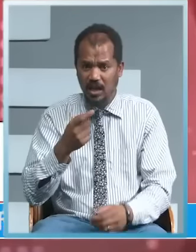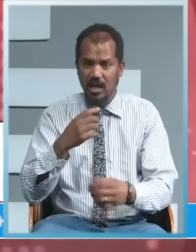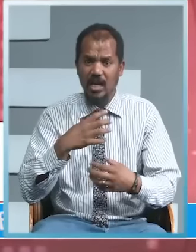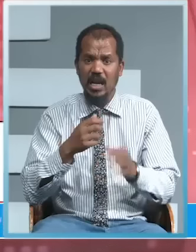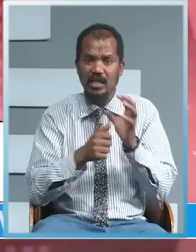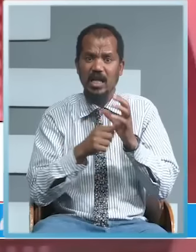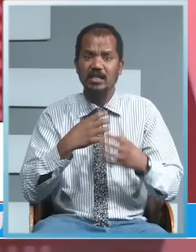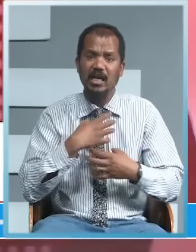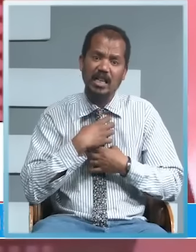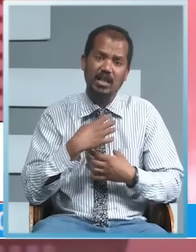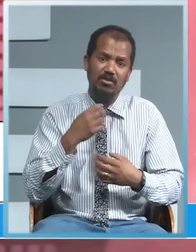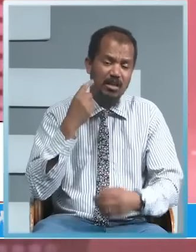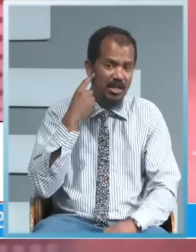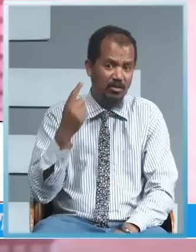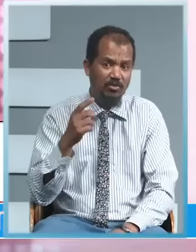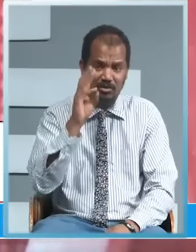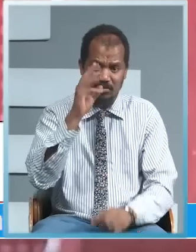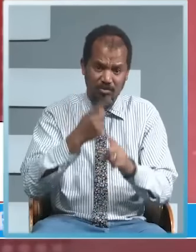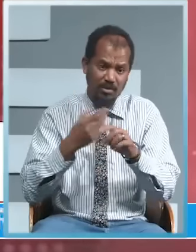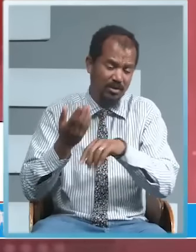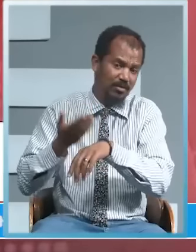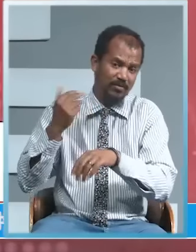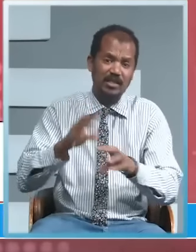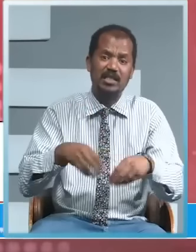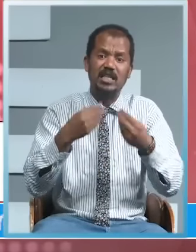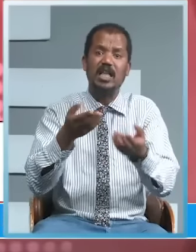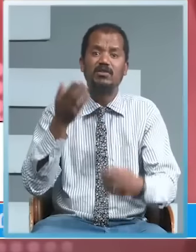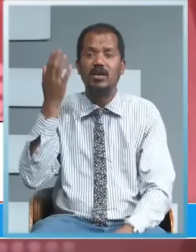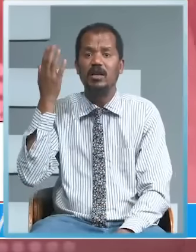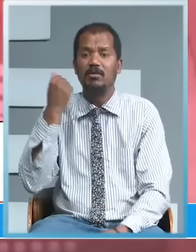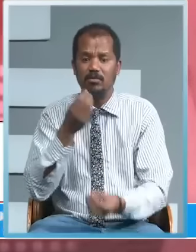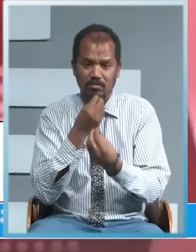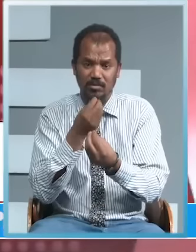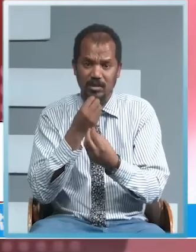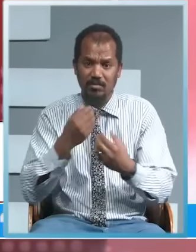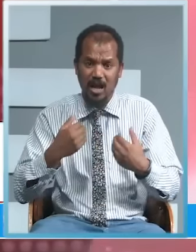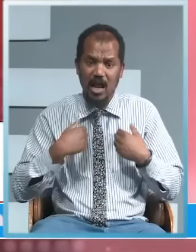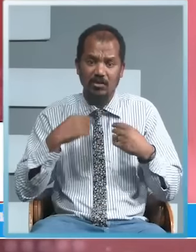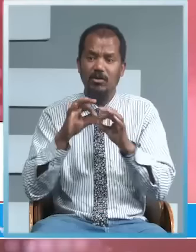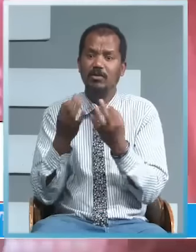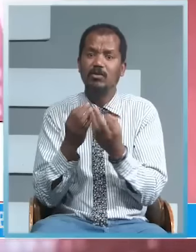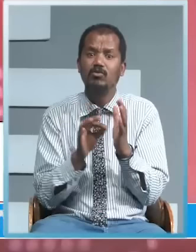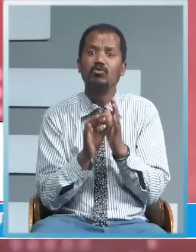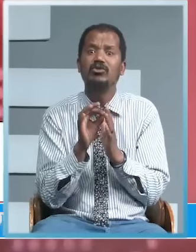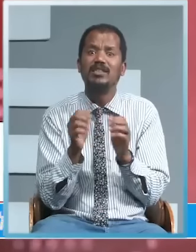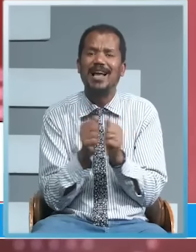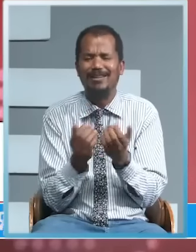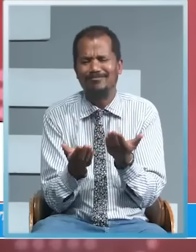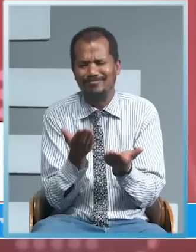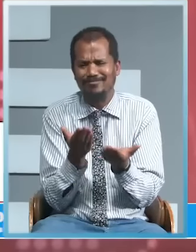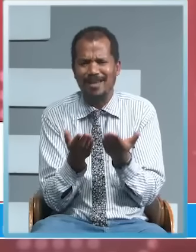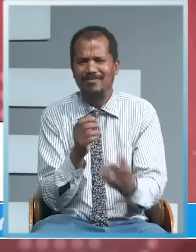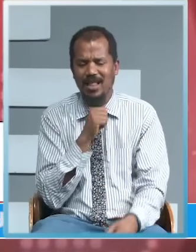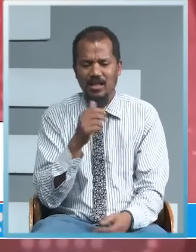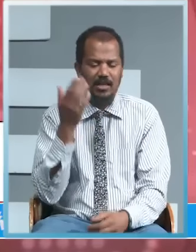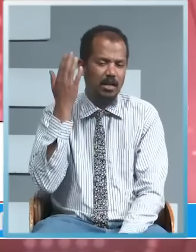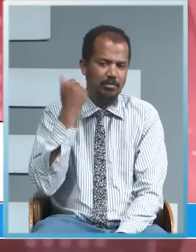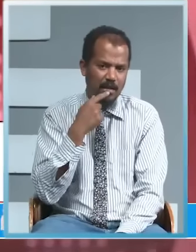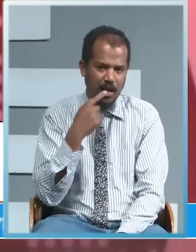ለሳት ቅሬታቸውን ያሰሙት ተፈናቃዮች ከ6 ወራት በፊት ሲሰጣቸው የነበረው ምግብ ካላቸው የቤተሰብ ቁጥር ጋር የማይመጣጠን